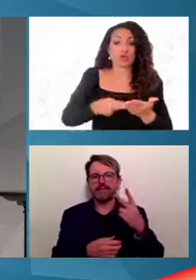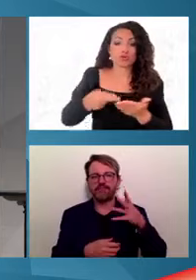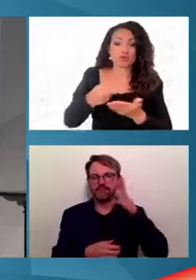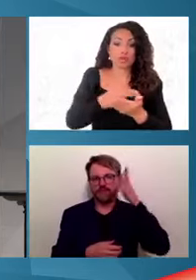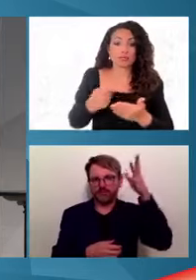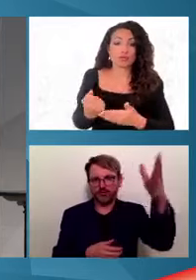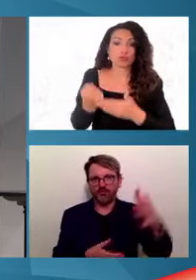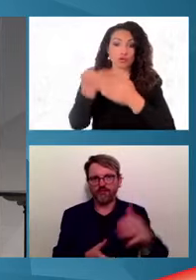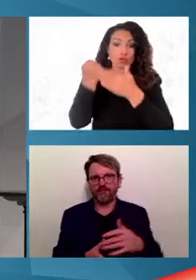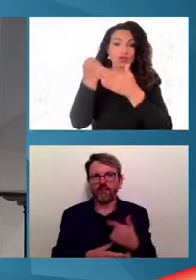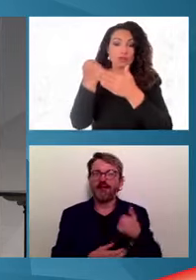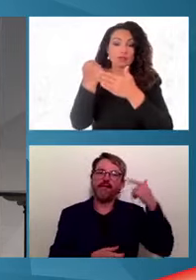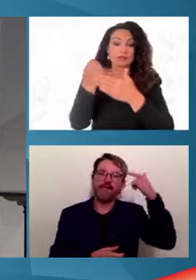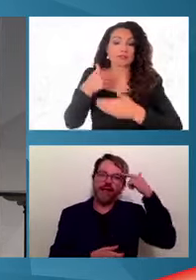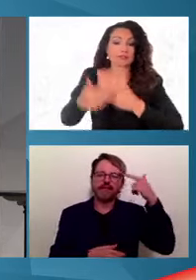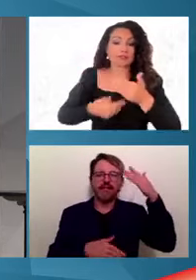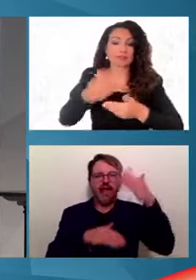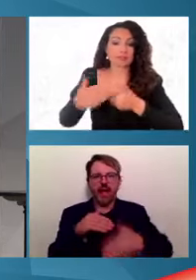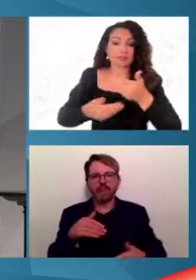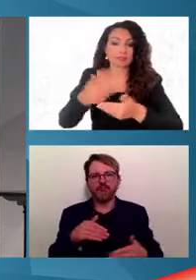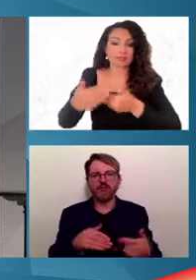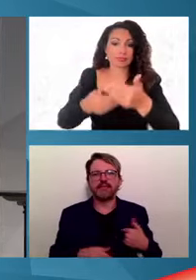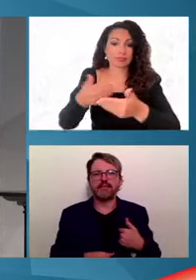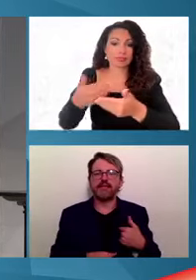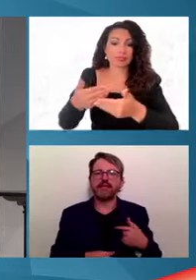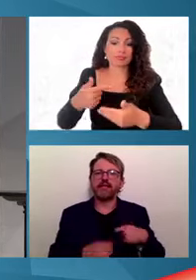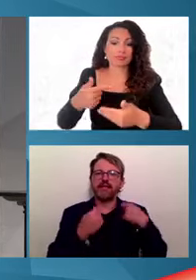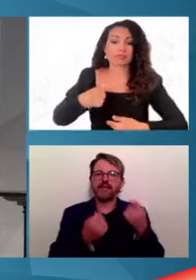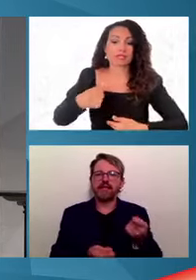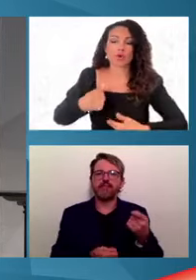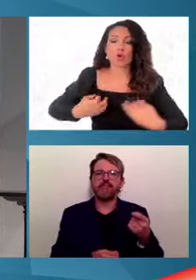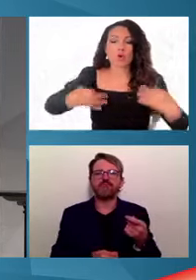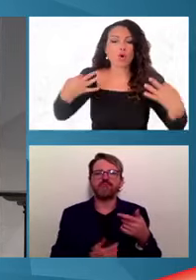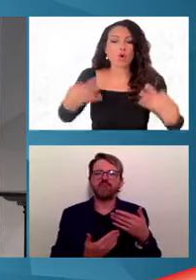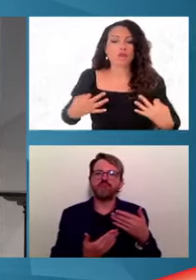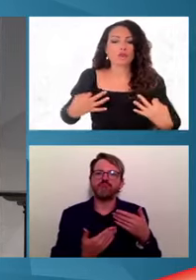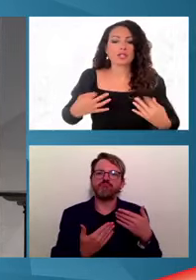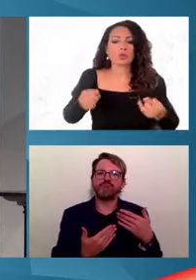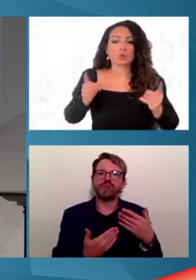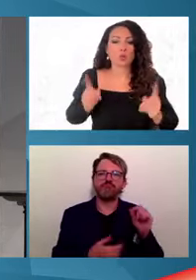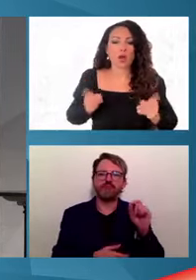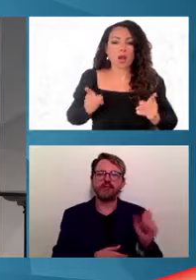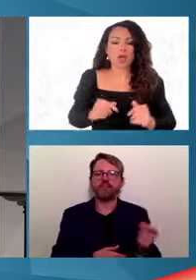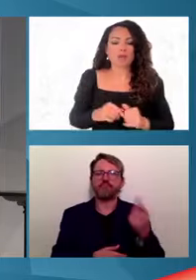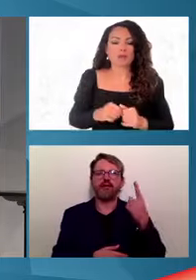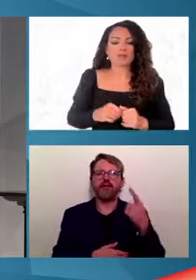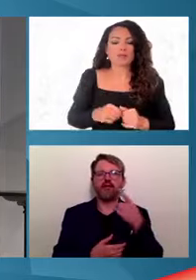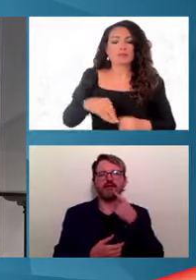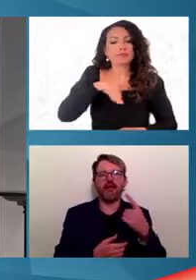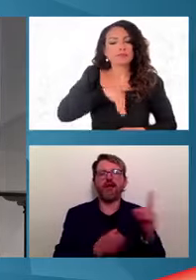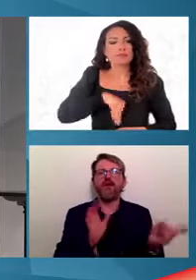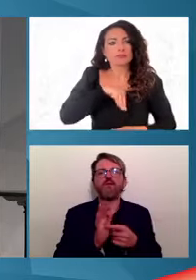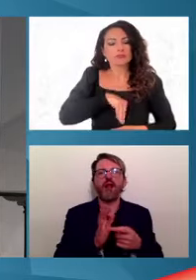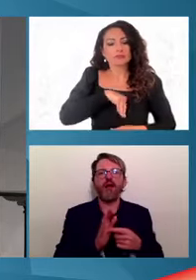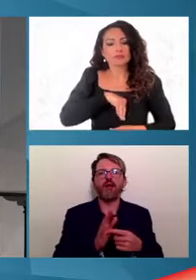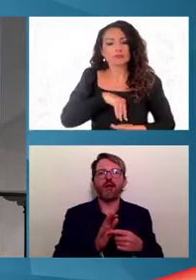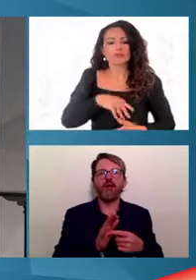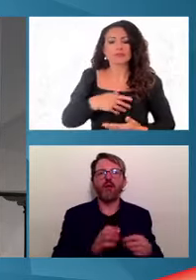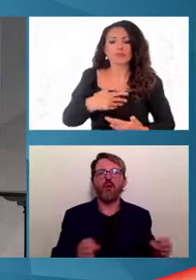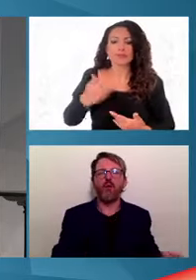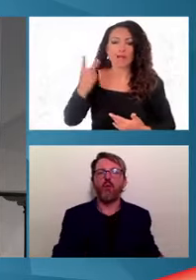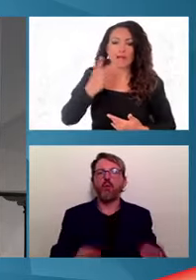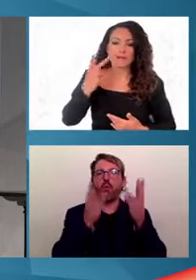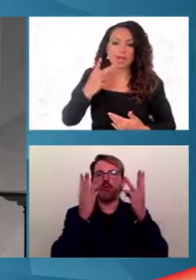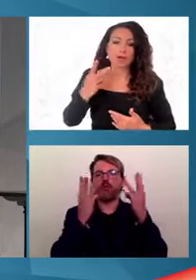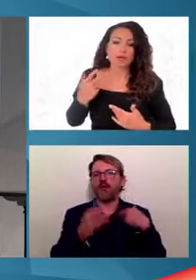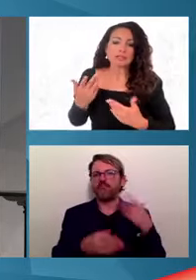Ich weiß, abschließend, es gibt auch solche, die von uns Wunder verlangt haben. Wunder konnten wir leider keine liefern,